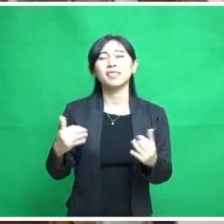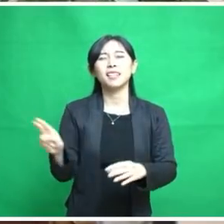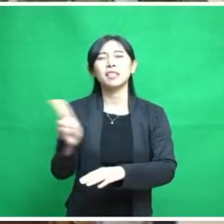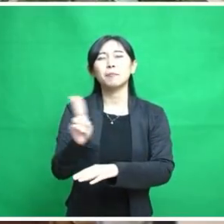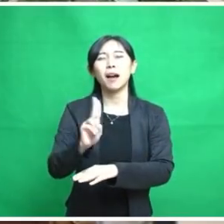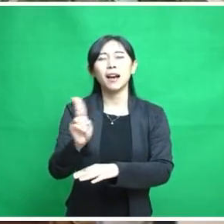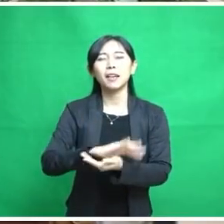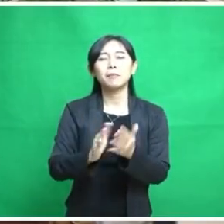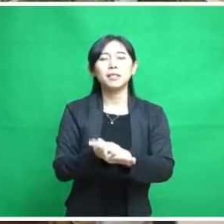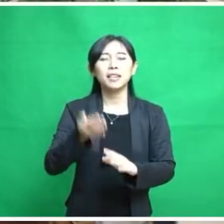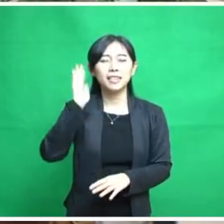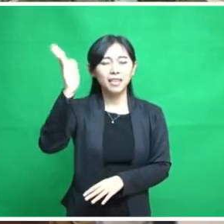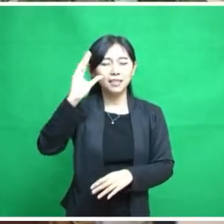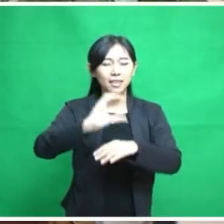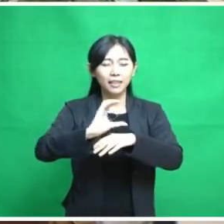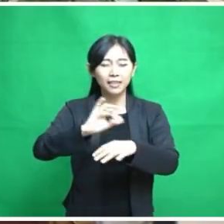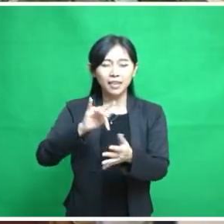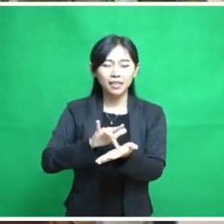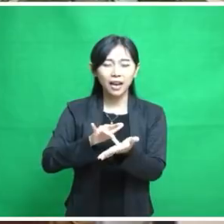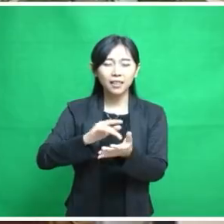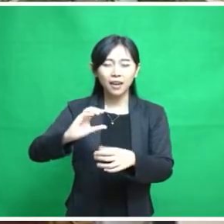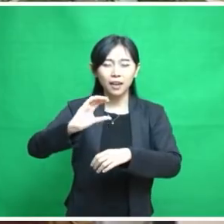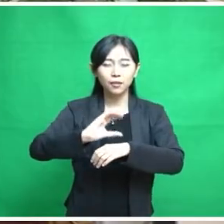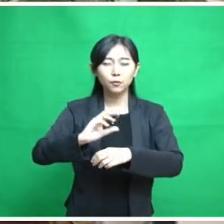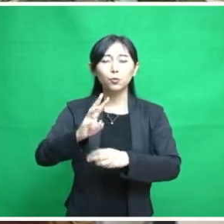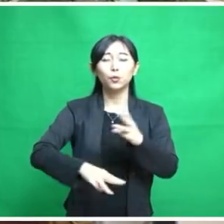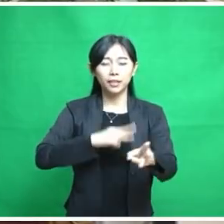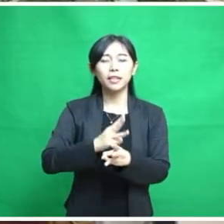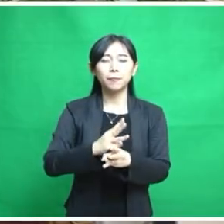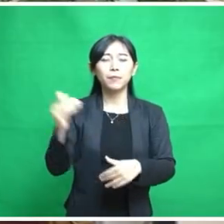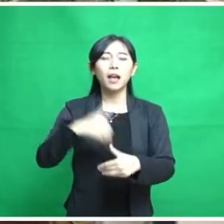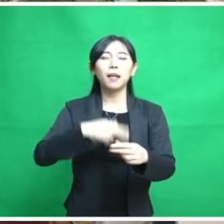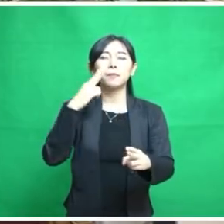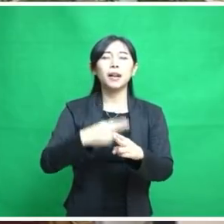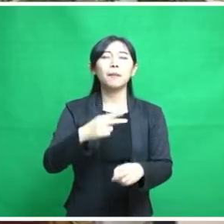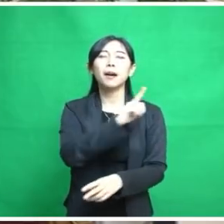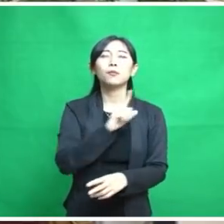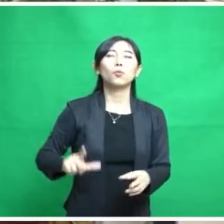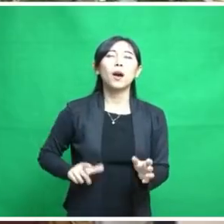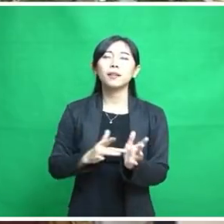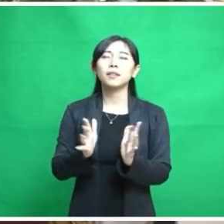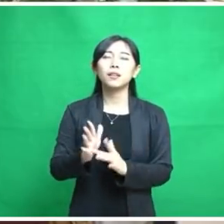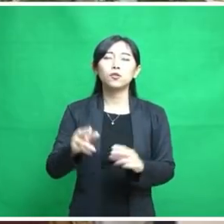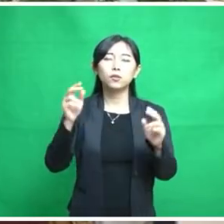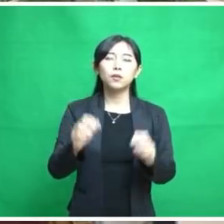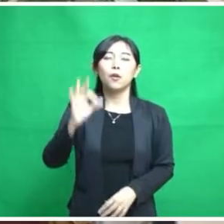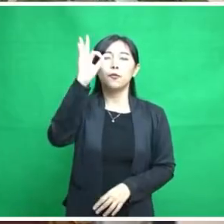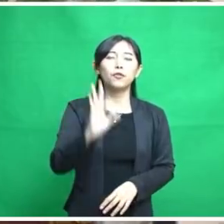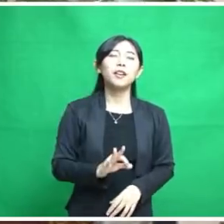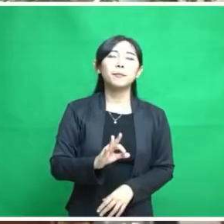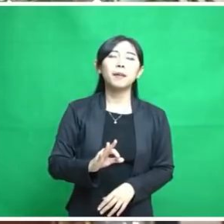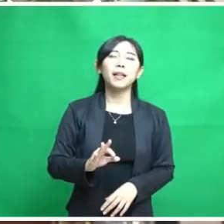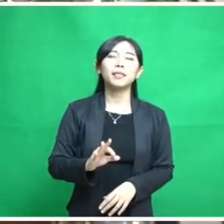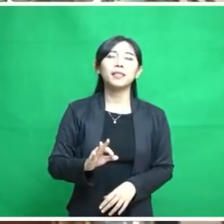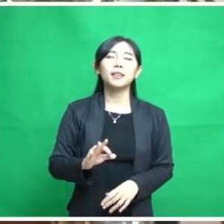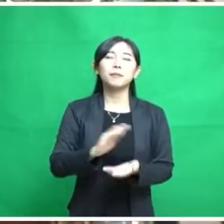karya kesaksian gereja di tengah dunia ini. Di dalam nama Tuhan Yesus, Sang Firman yang telah